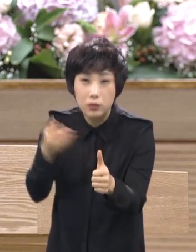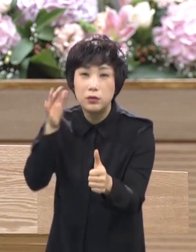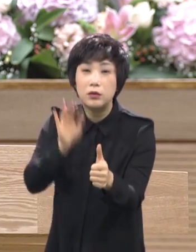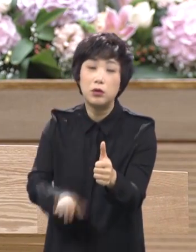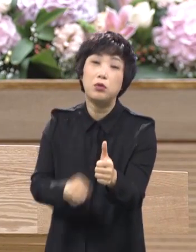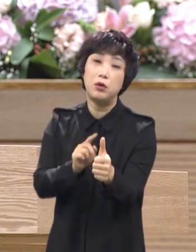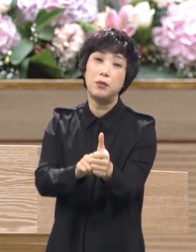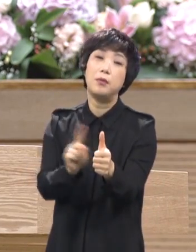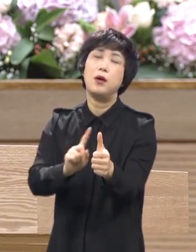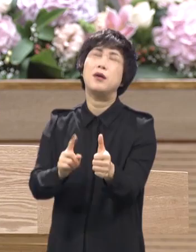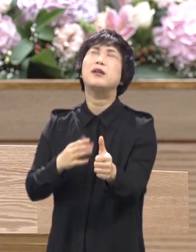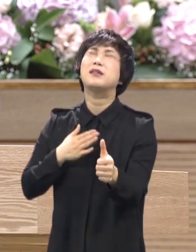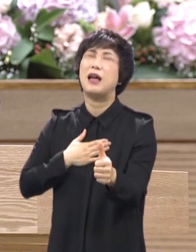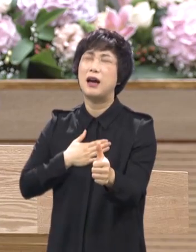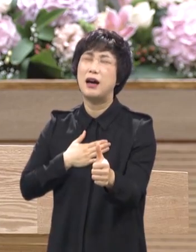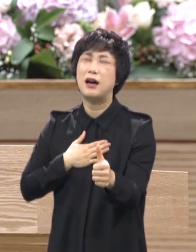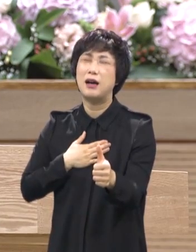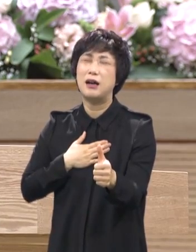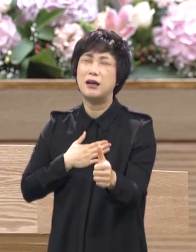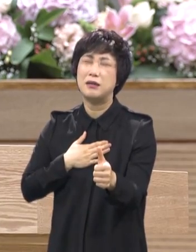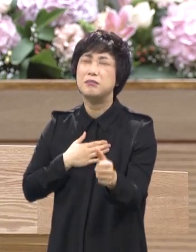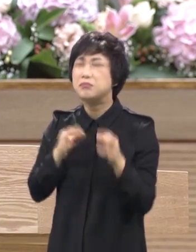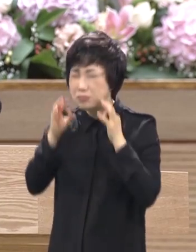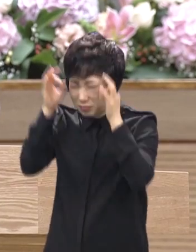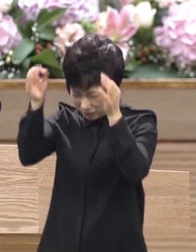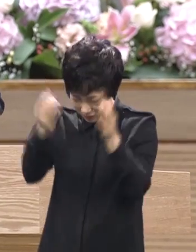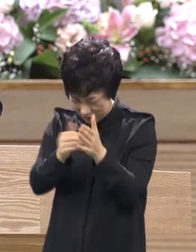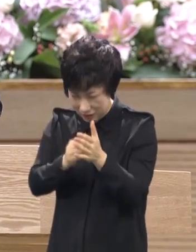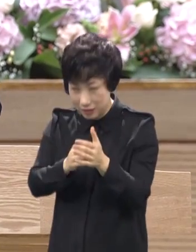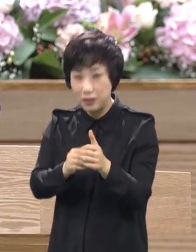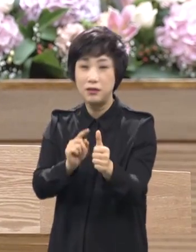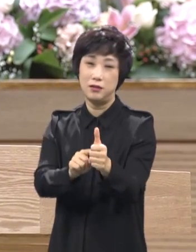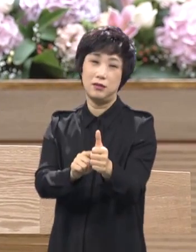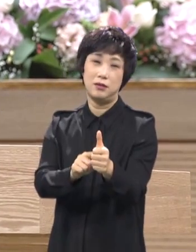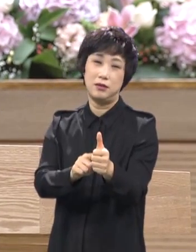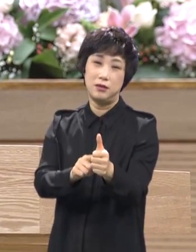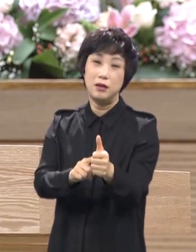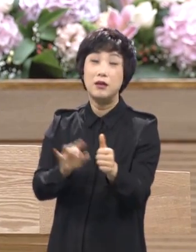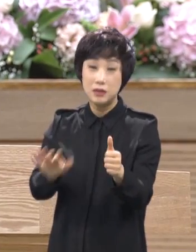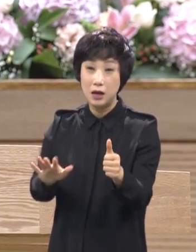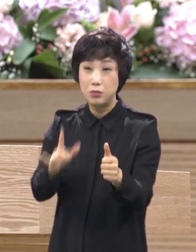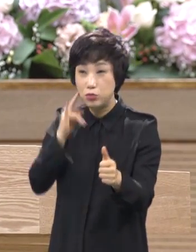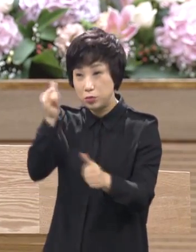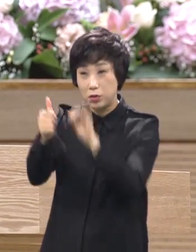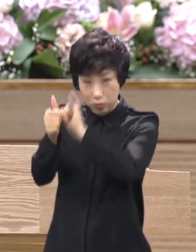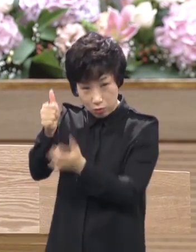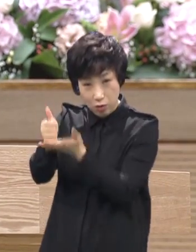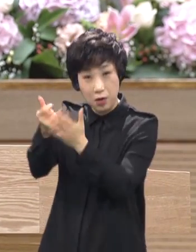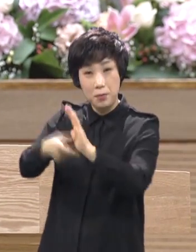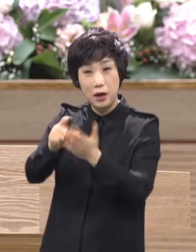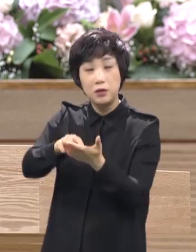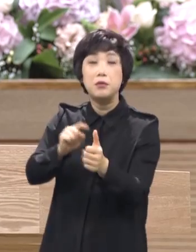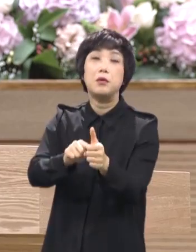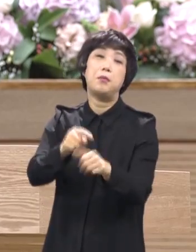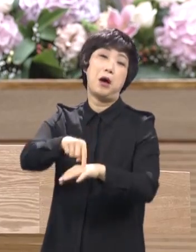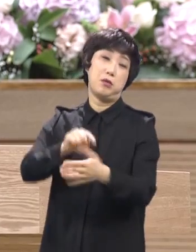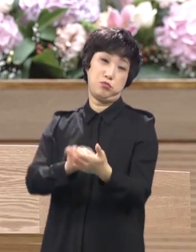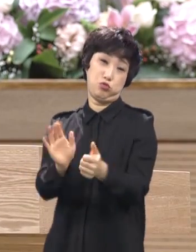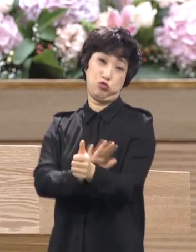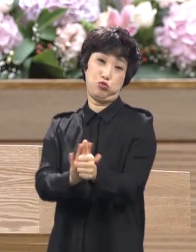그래도 내가 그래도 한다고 했으니 스스로 부모에게 효도한 만큼 위로를 받는